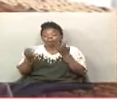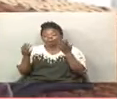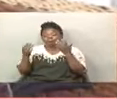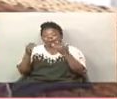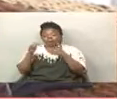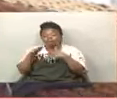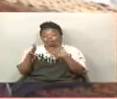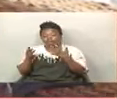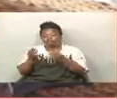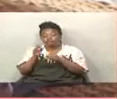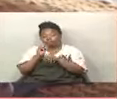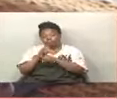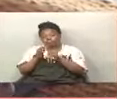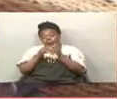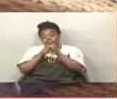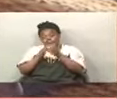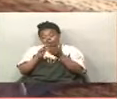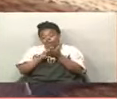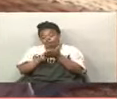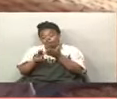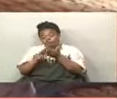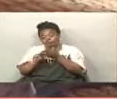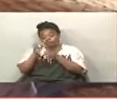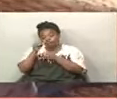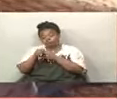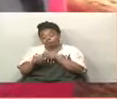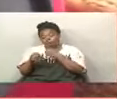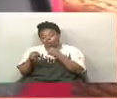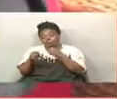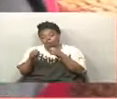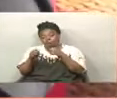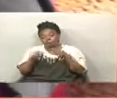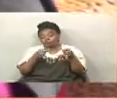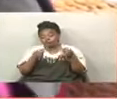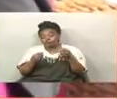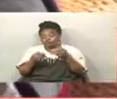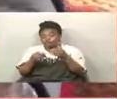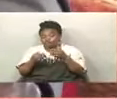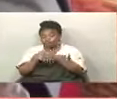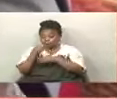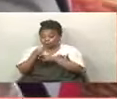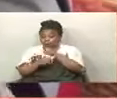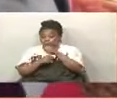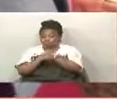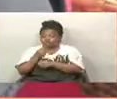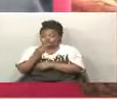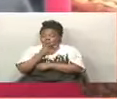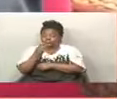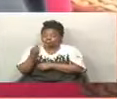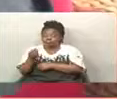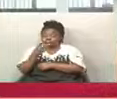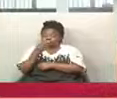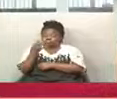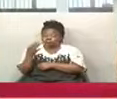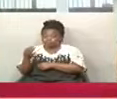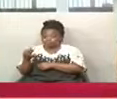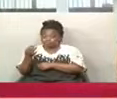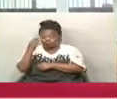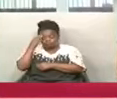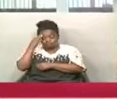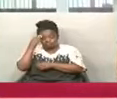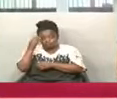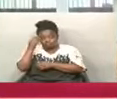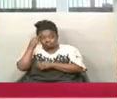Akubiriza abakulembeze okusonyiwagana bakomye entalo mu mwaka ogujja ogwa 2023 ku lw'obulungi bw'eggwanga.